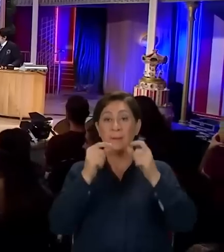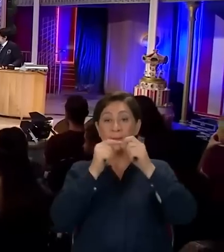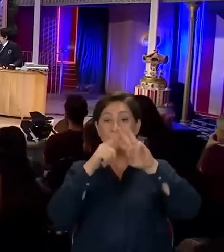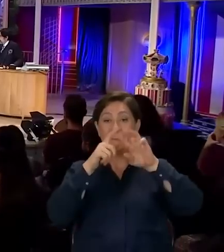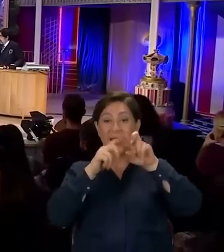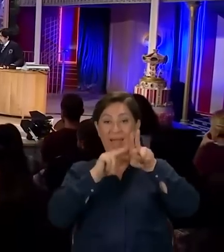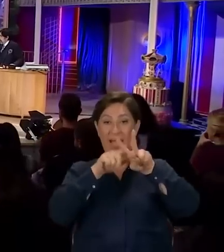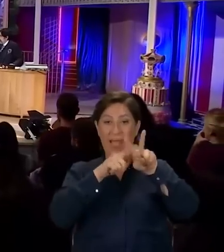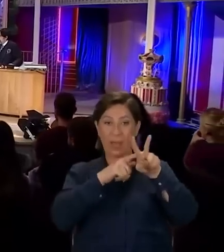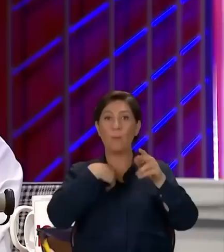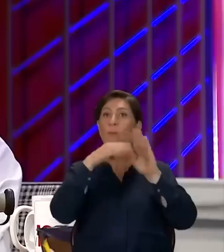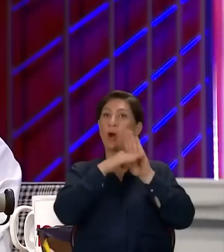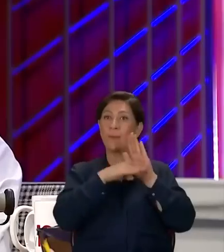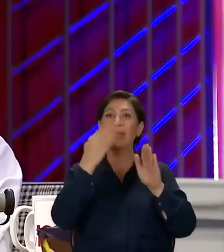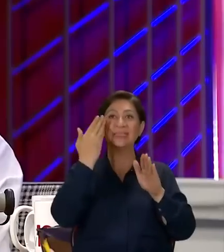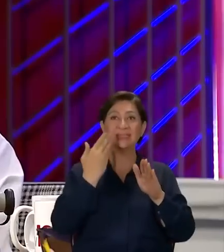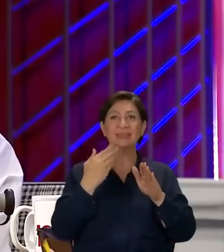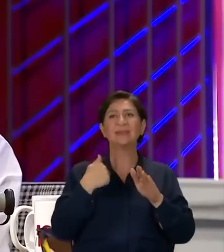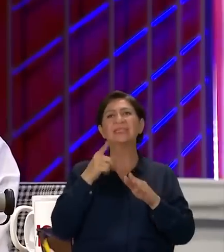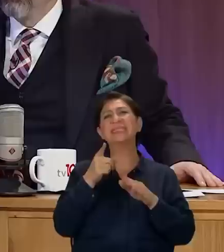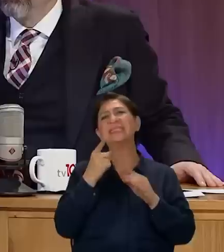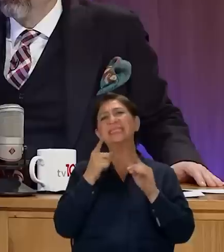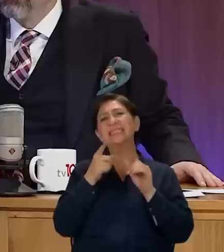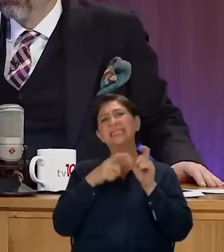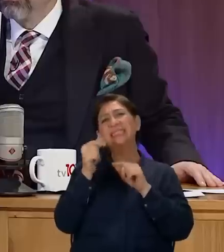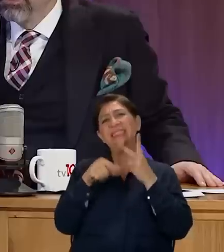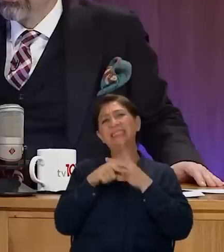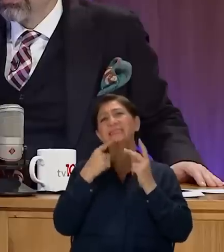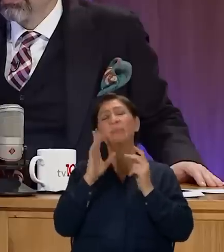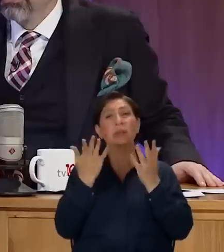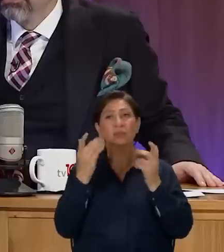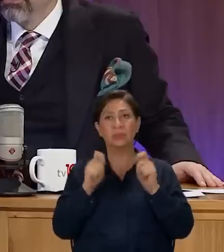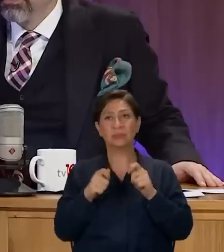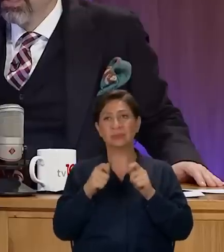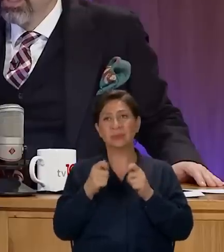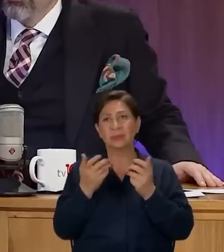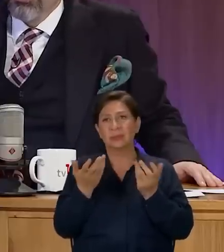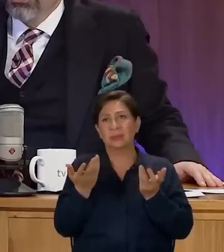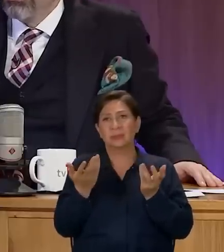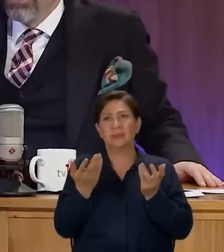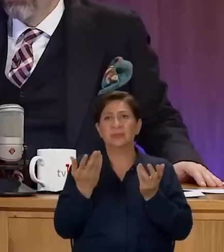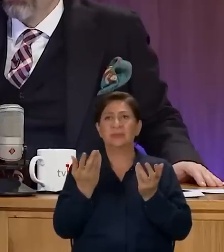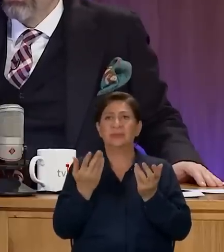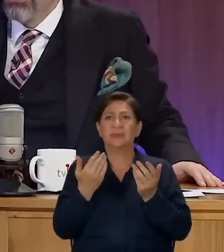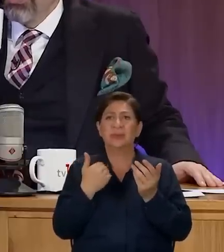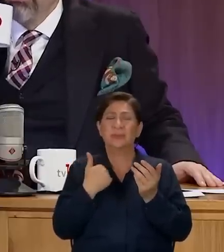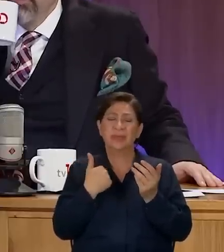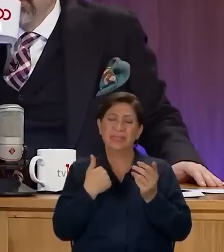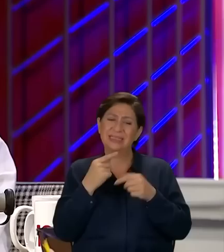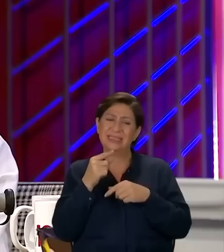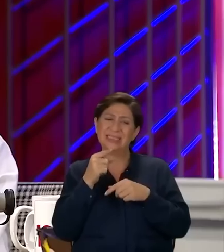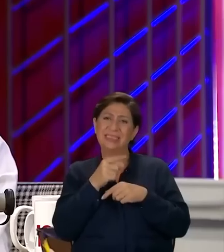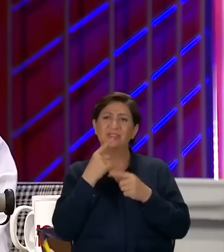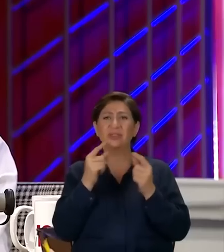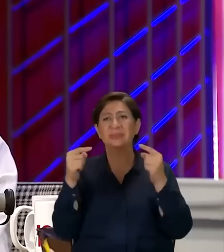size katıldığı günü de, programı da izledim. Siz demez misin ne olur bebeğim? Asla yapamam. Ne yapacağız? Yani bir gün... Çok acayip, ben de sessiz diyeceğim.